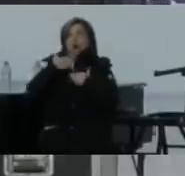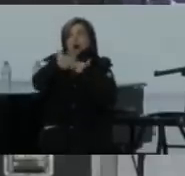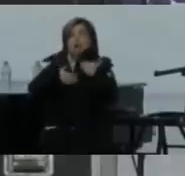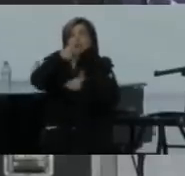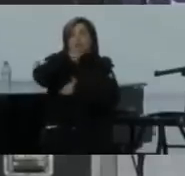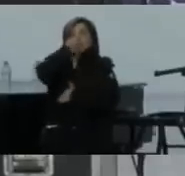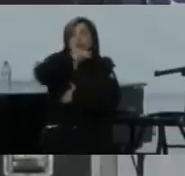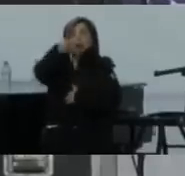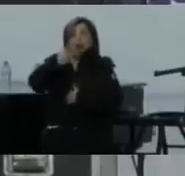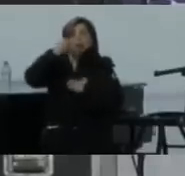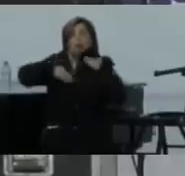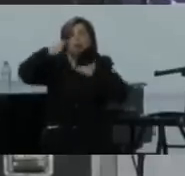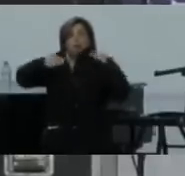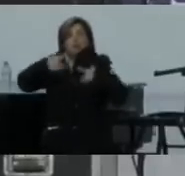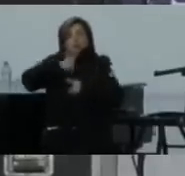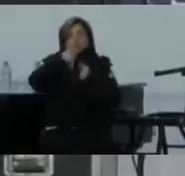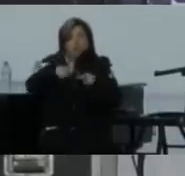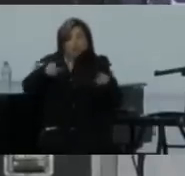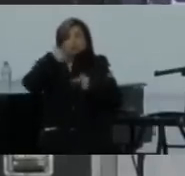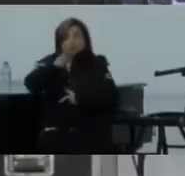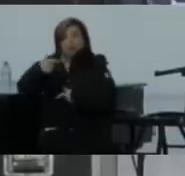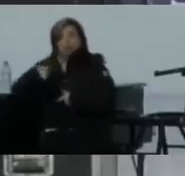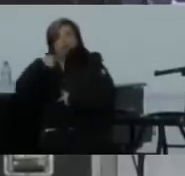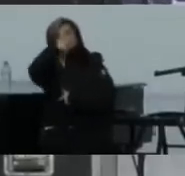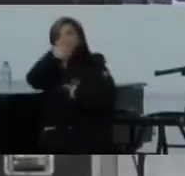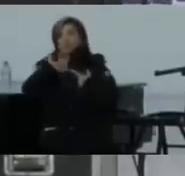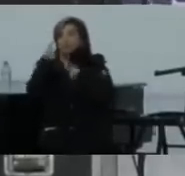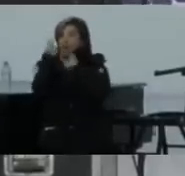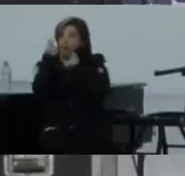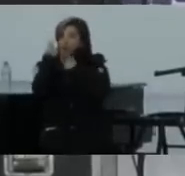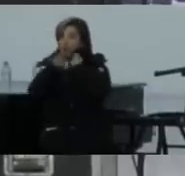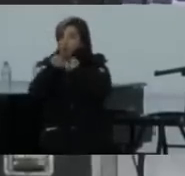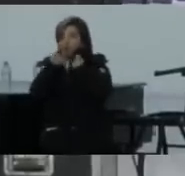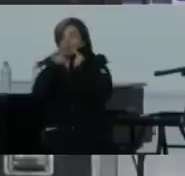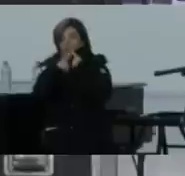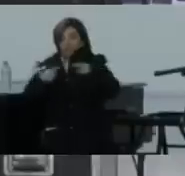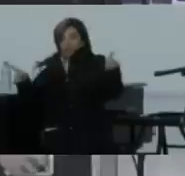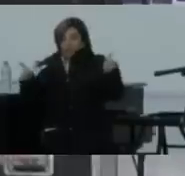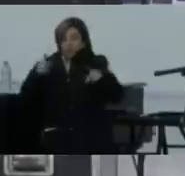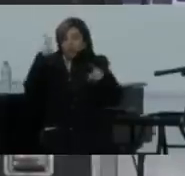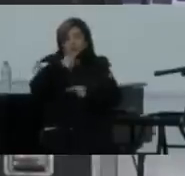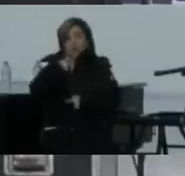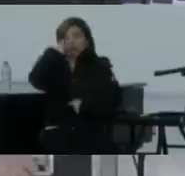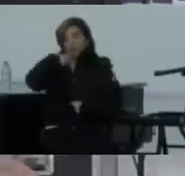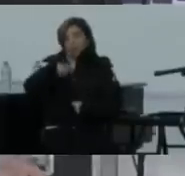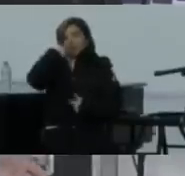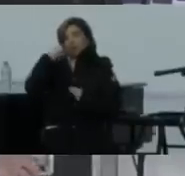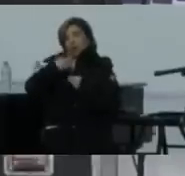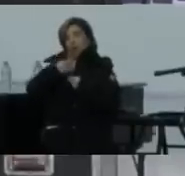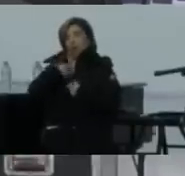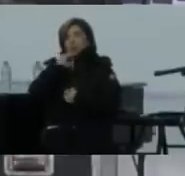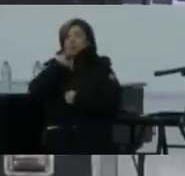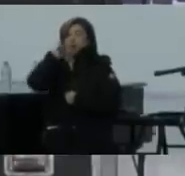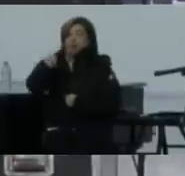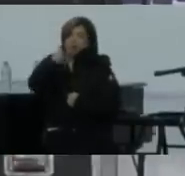perché abbiamo economie diverse. Lo so, non accetteranno mai queste cose dette da un comico, ma no, io le riporto.